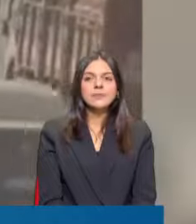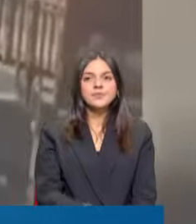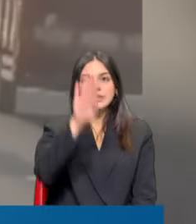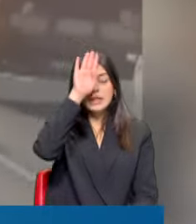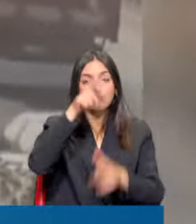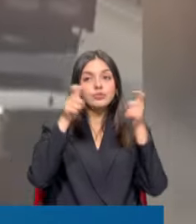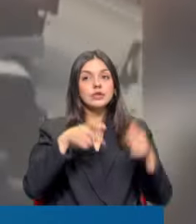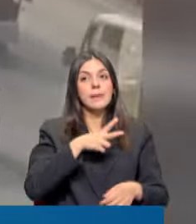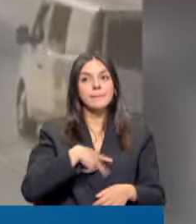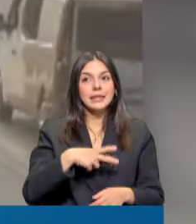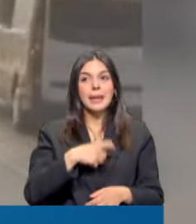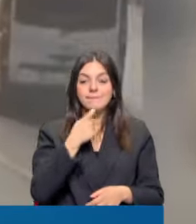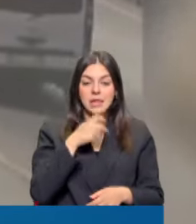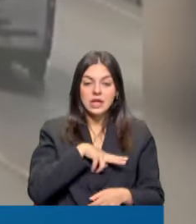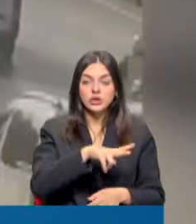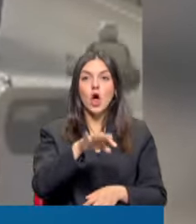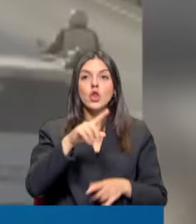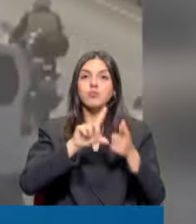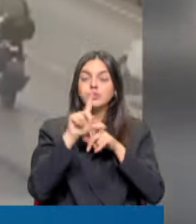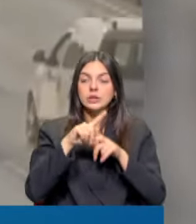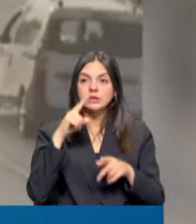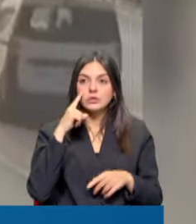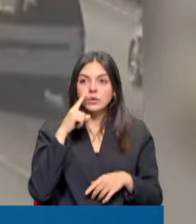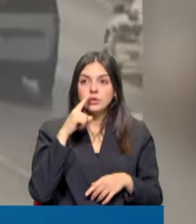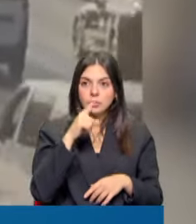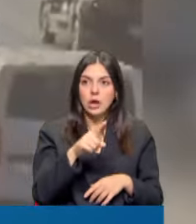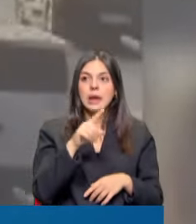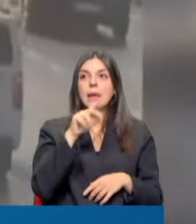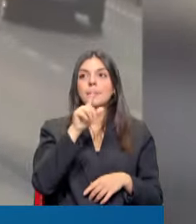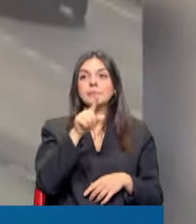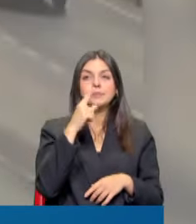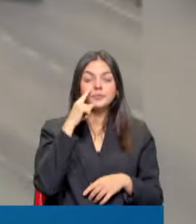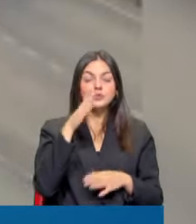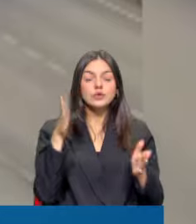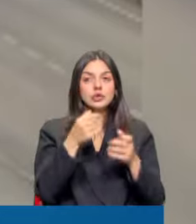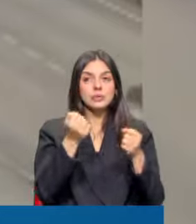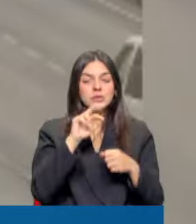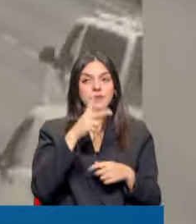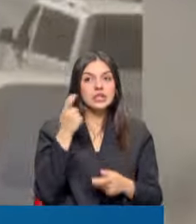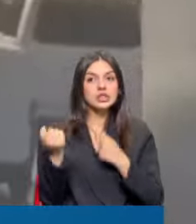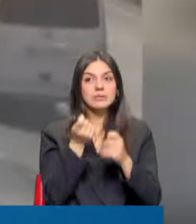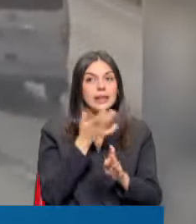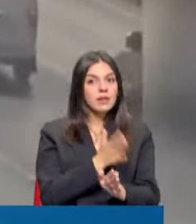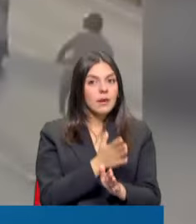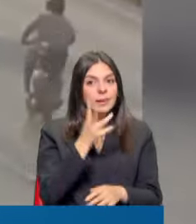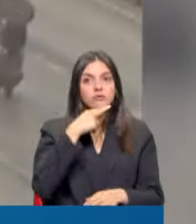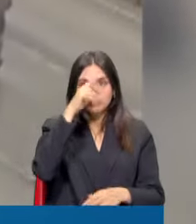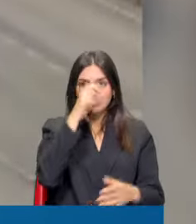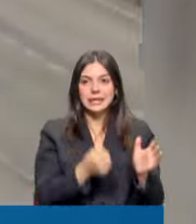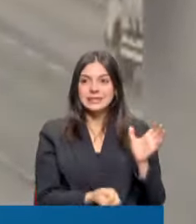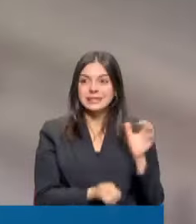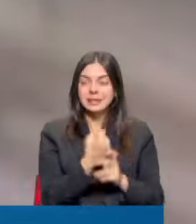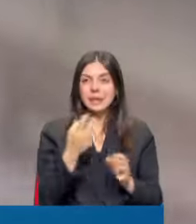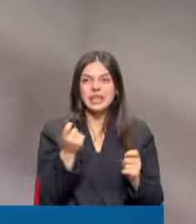İstanbul Büyükşehir Belediyesi Beyaz Yol Projesi kapsamında metrobüs yollarını yenileme çalışması başlatmıştı. Küçükçekmece'de çalışmalar devam ederken cuma sabahı işe